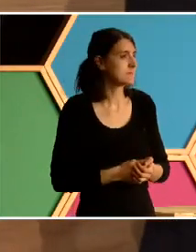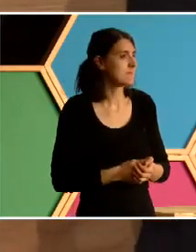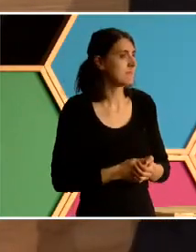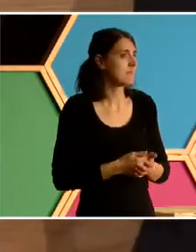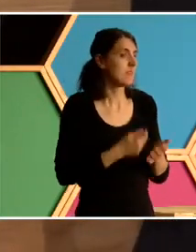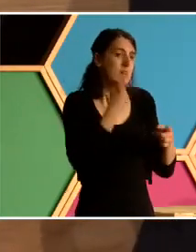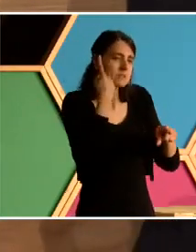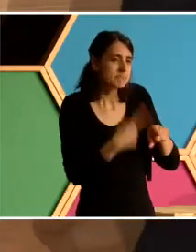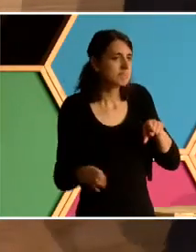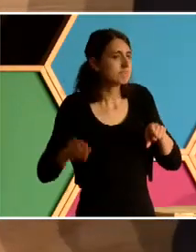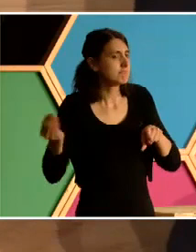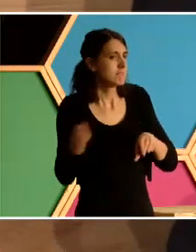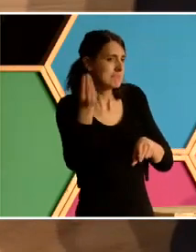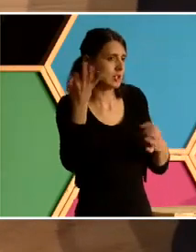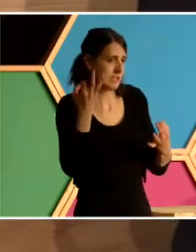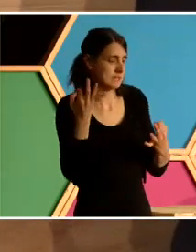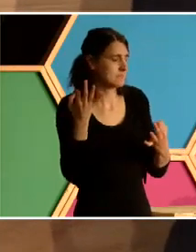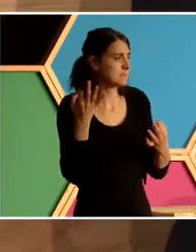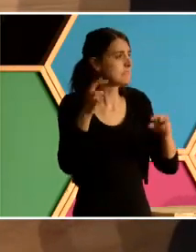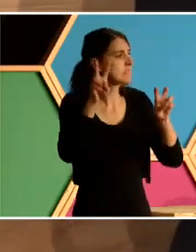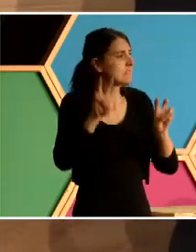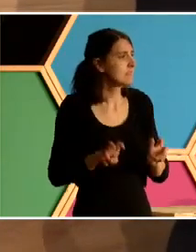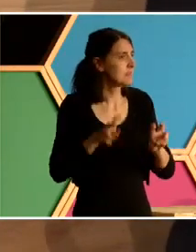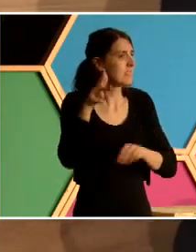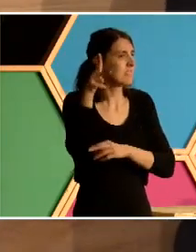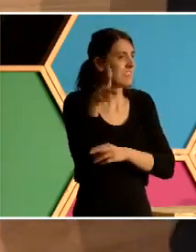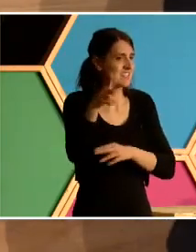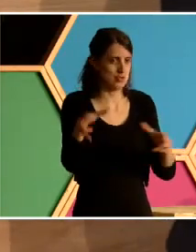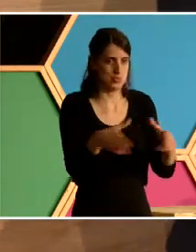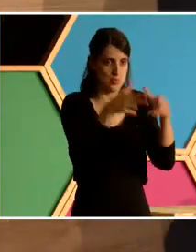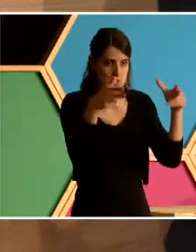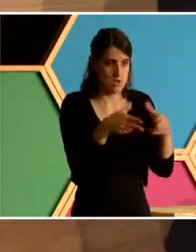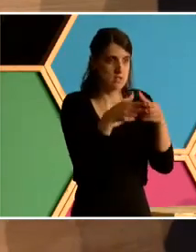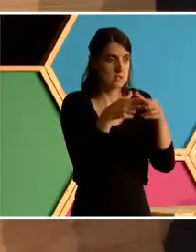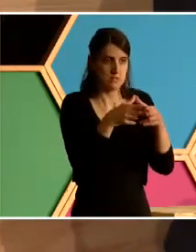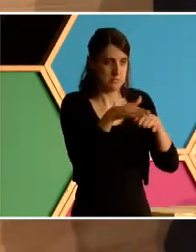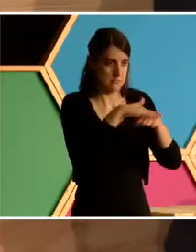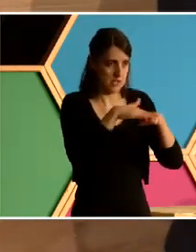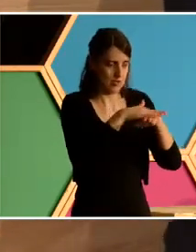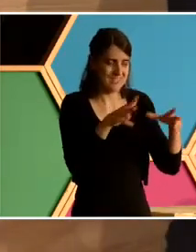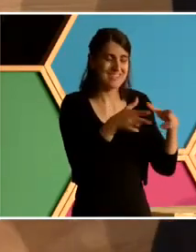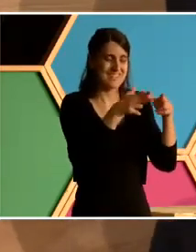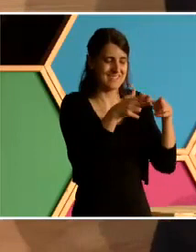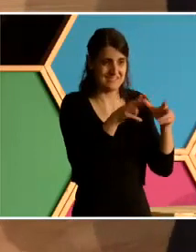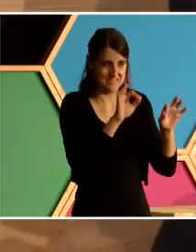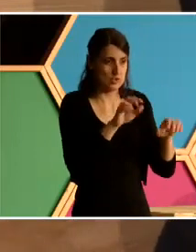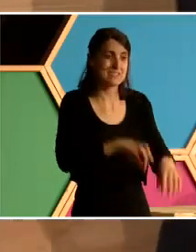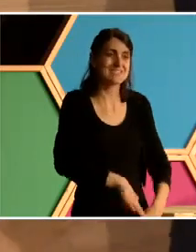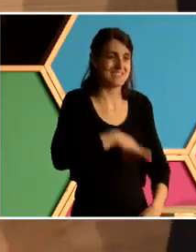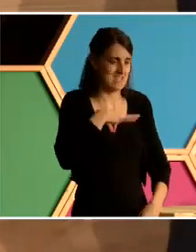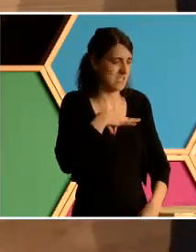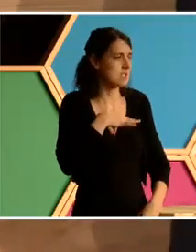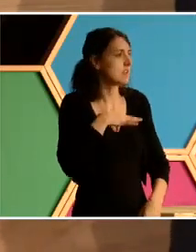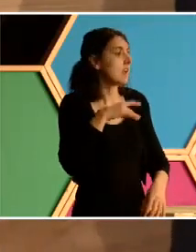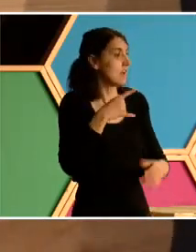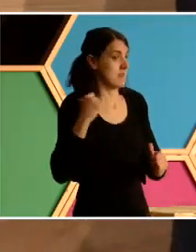seria? Doncs ja en el terreny dels drets socials, no, perdó, encara en els drets civils, jo diria que, per exemple, tot aquest